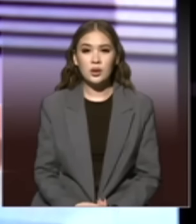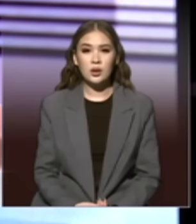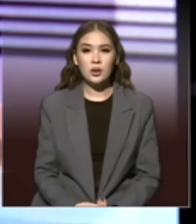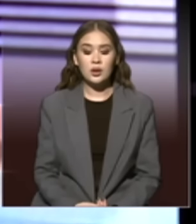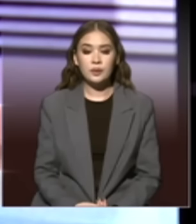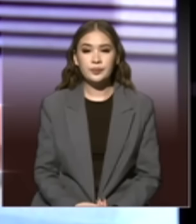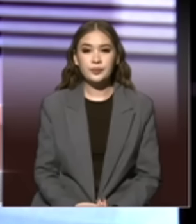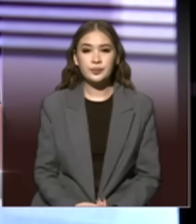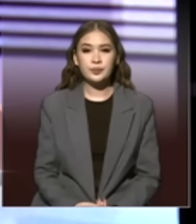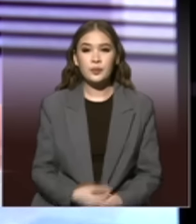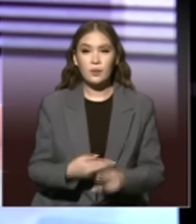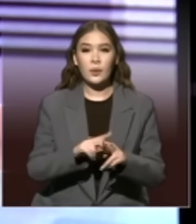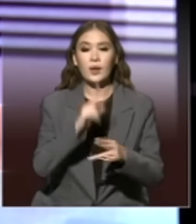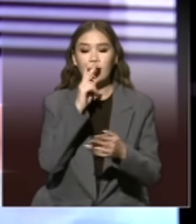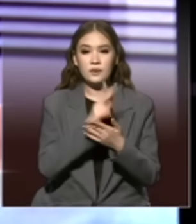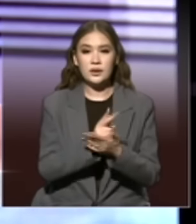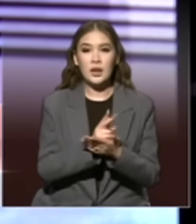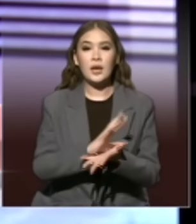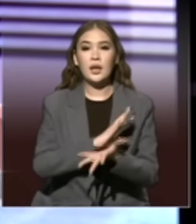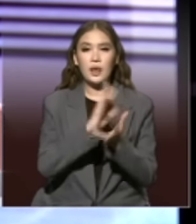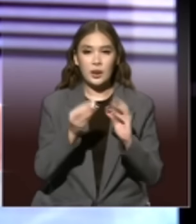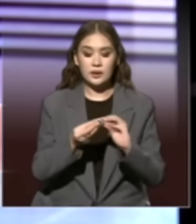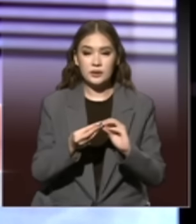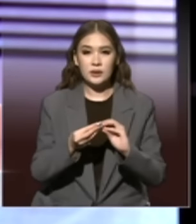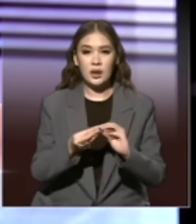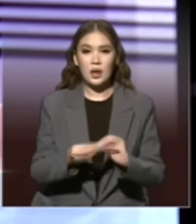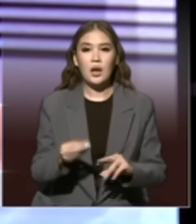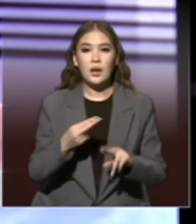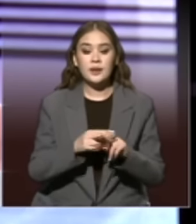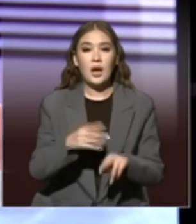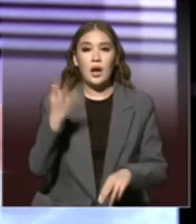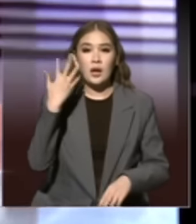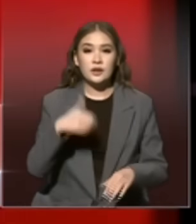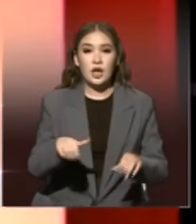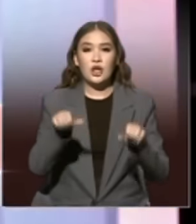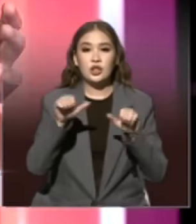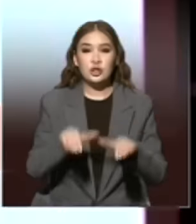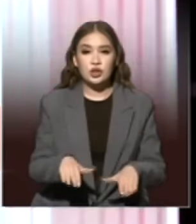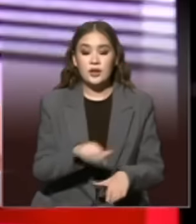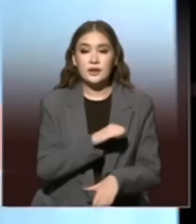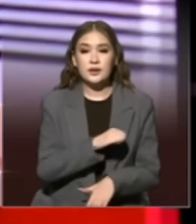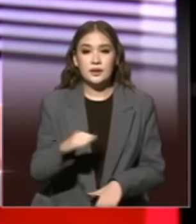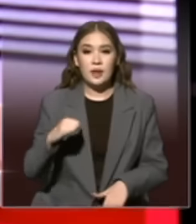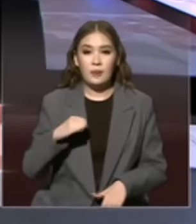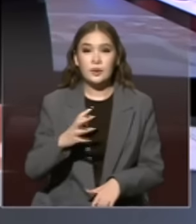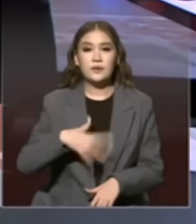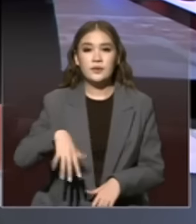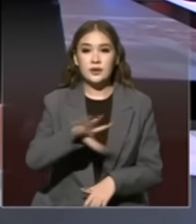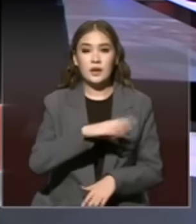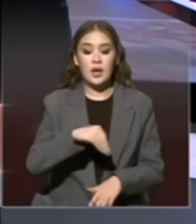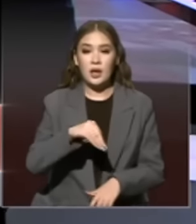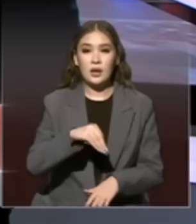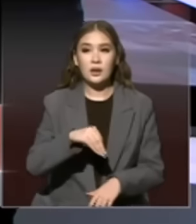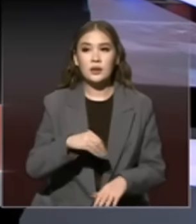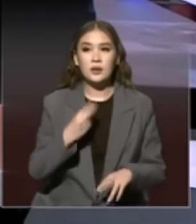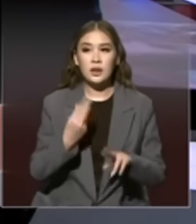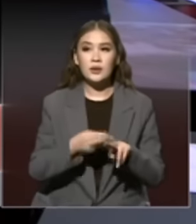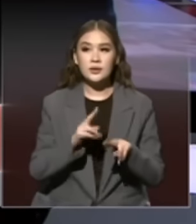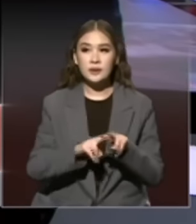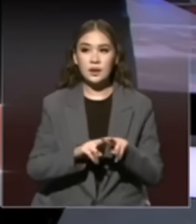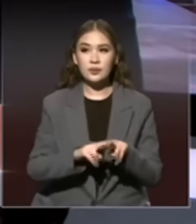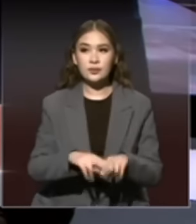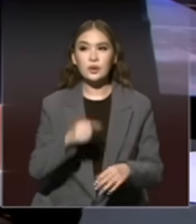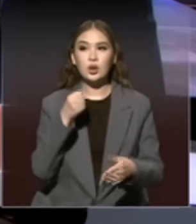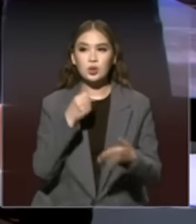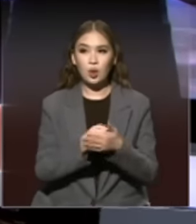Көрдіңіз ба? Иә. Яғни алқа билер шешкеннен кейін бұл біз жерде яғни өмір бойына да бас бостандығынан